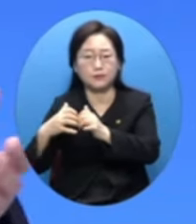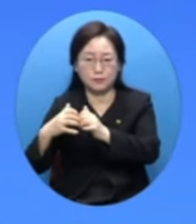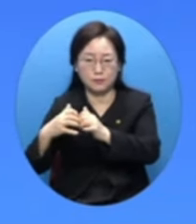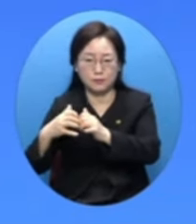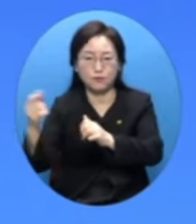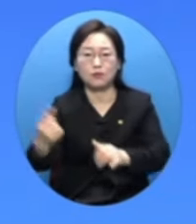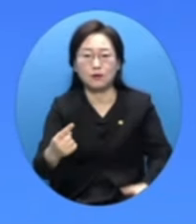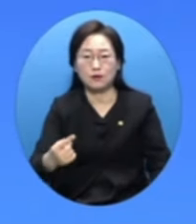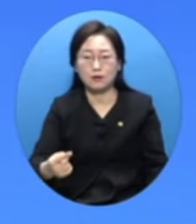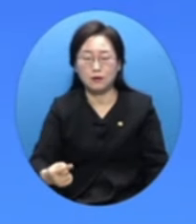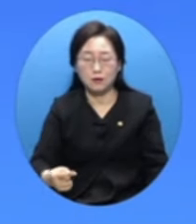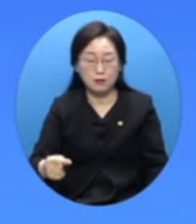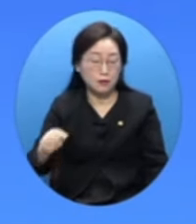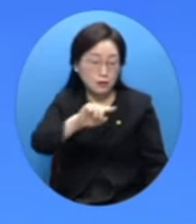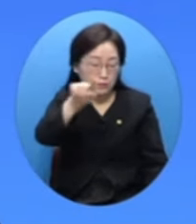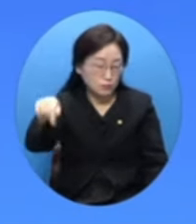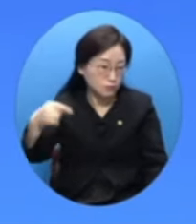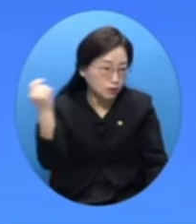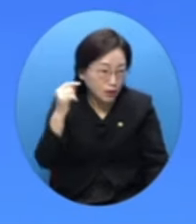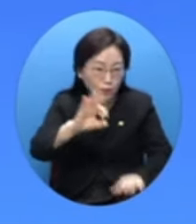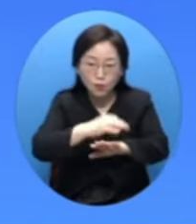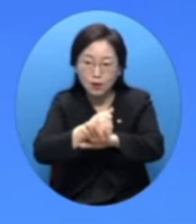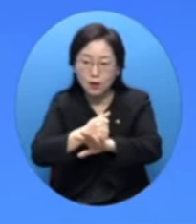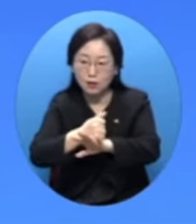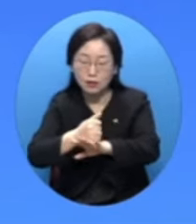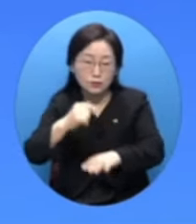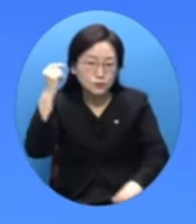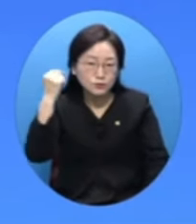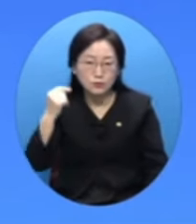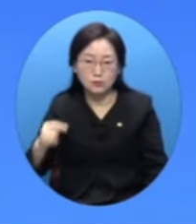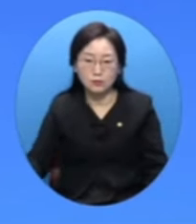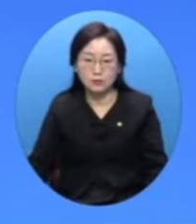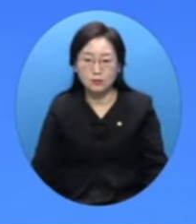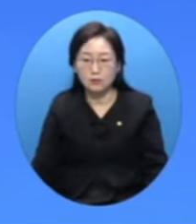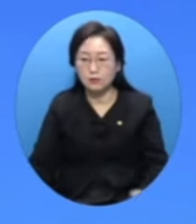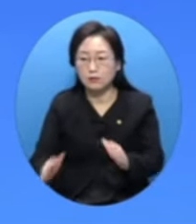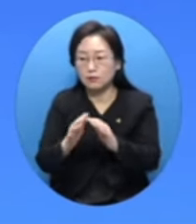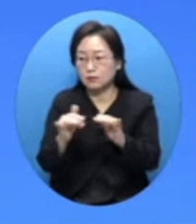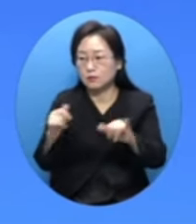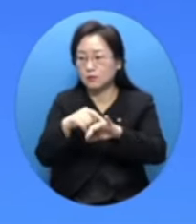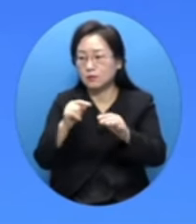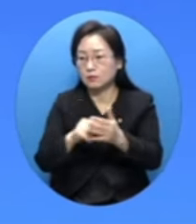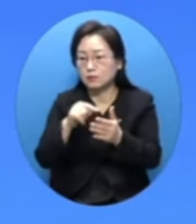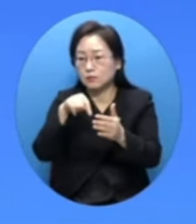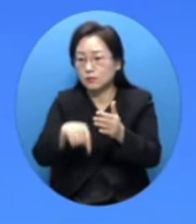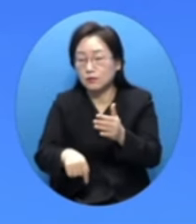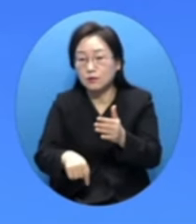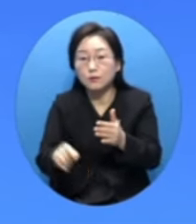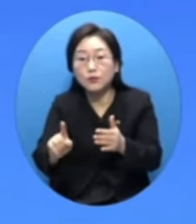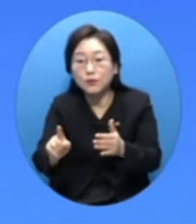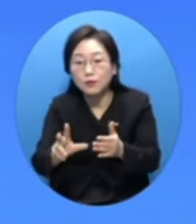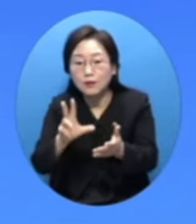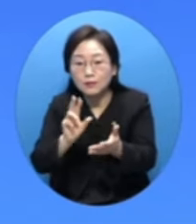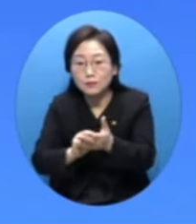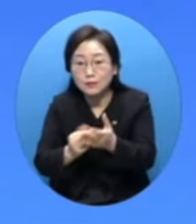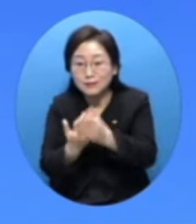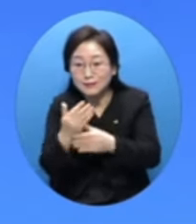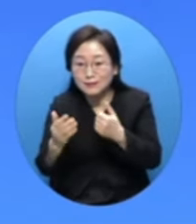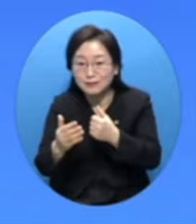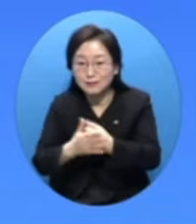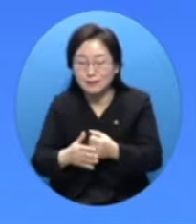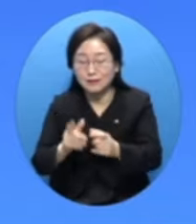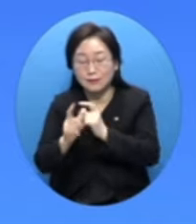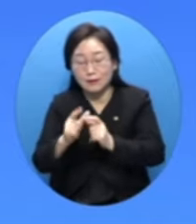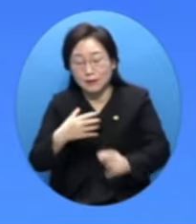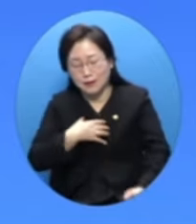이 보고를 들으니까 이 우리들 마음속에 문제가 생겨났을 할 때 마음이 염려 걱정이